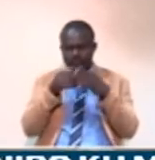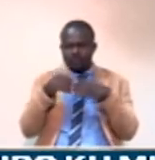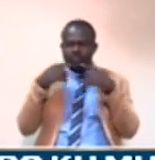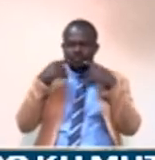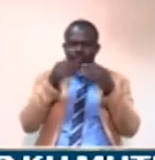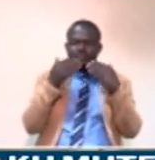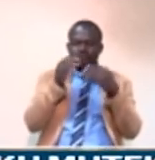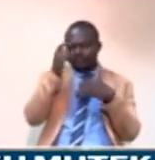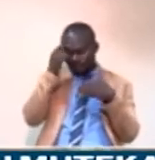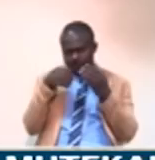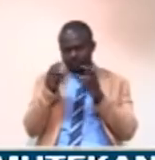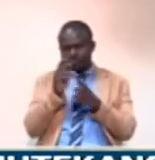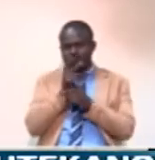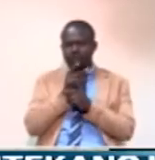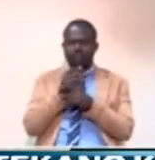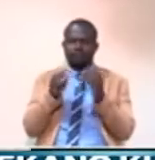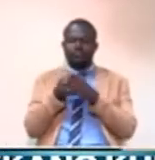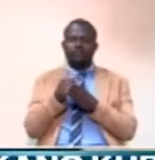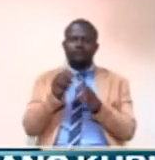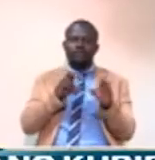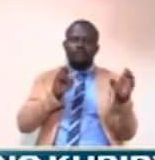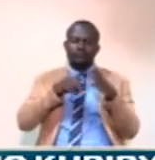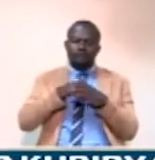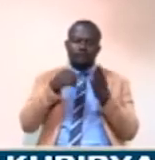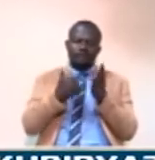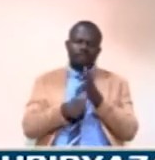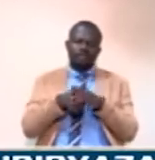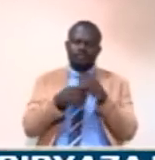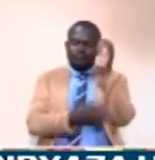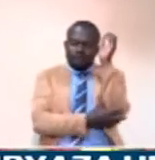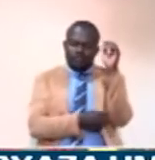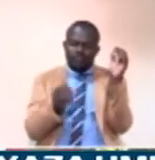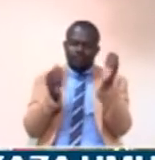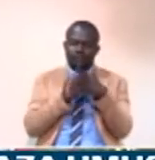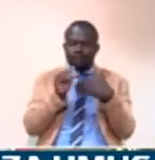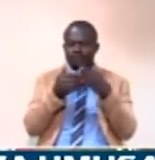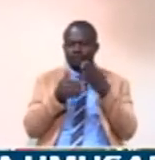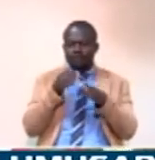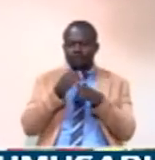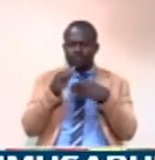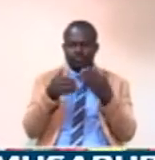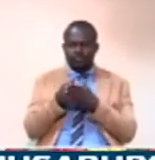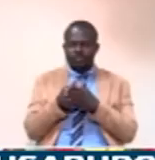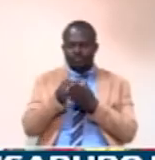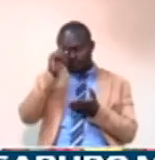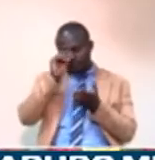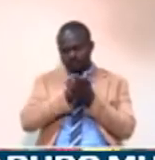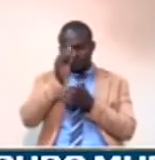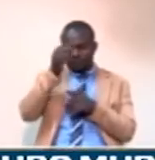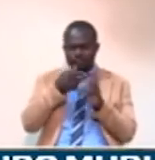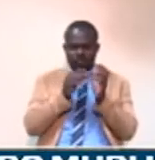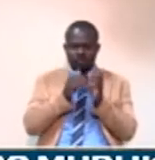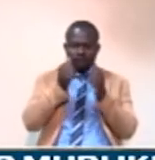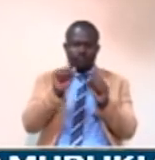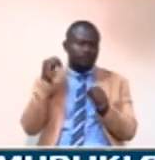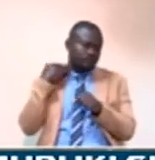Leta y'u Rwanda uburyo yagiye ibitaho mu kubakura mu bwigunge no mu bukene, ndetse no kububakira icyizere cy'azaza. Cyakora